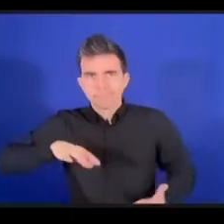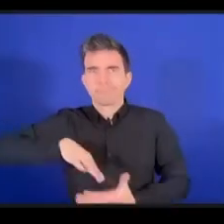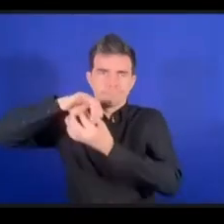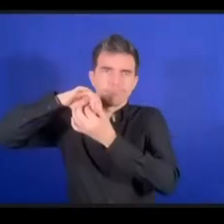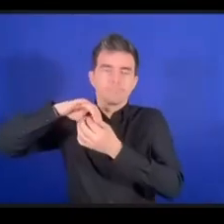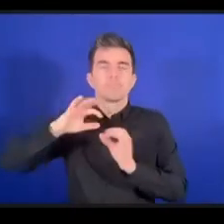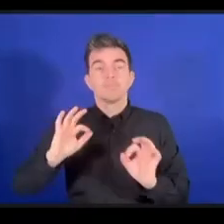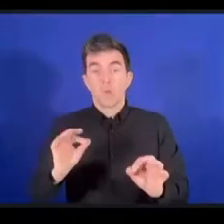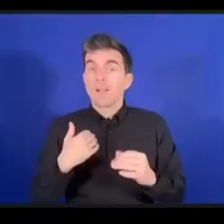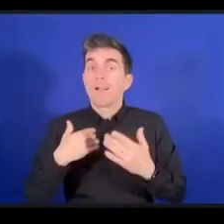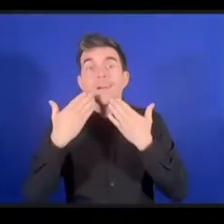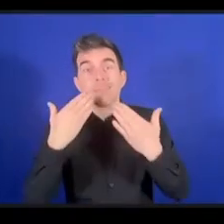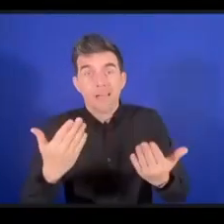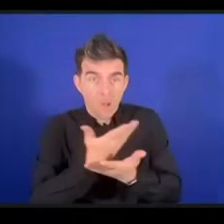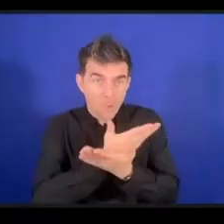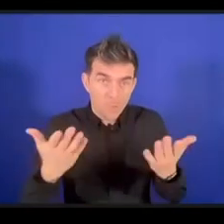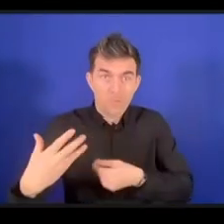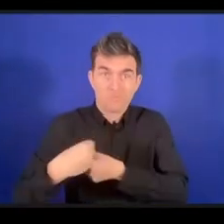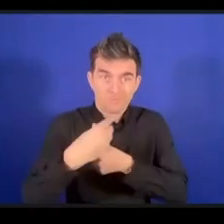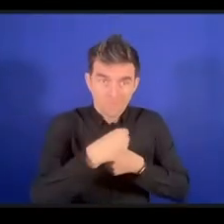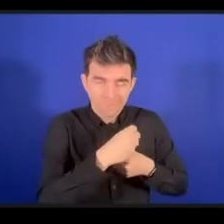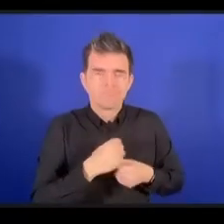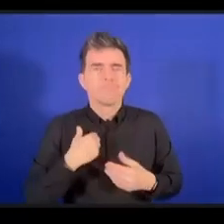感谢大家的参与，